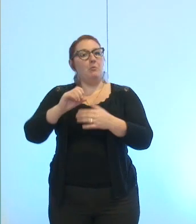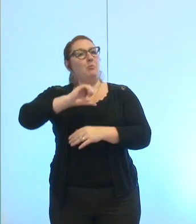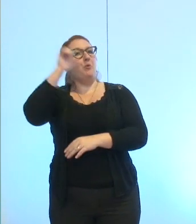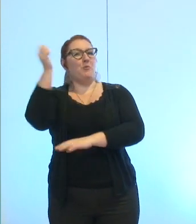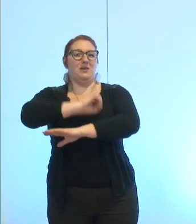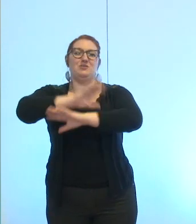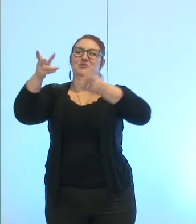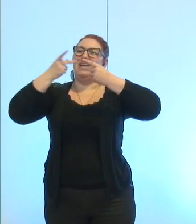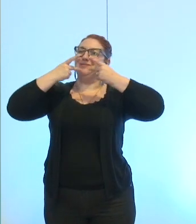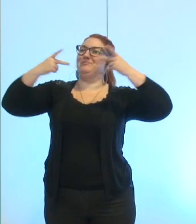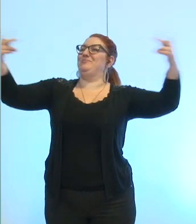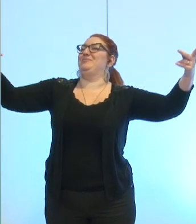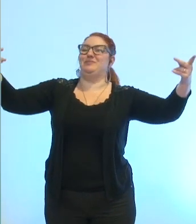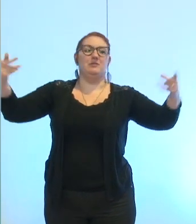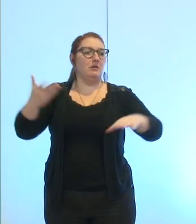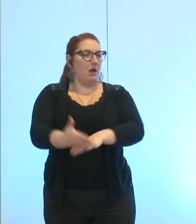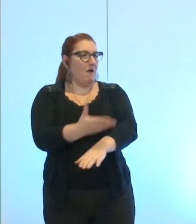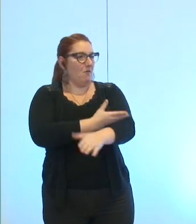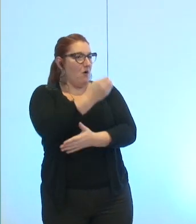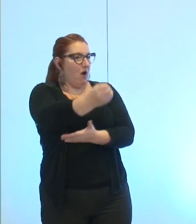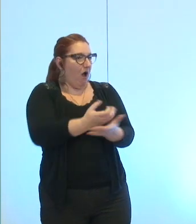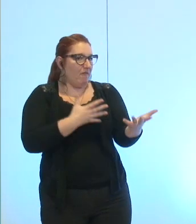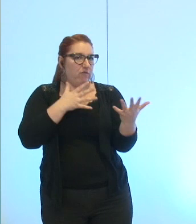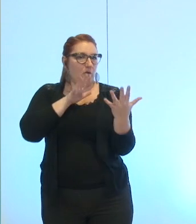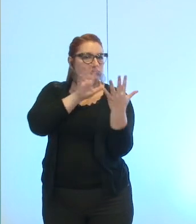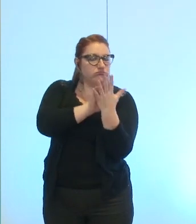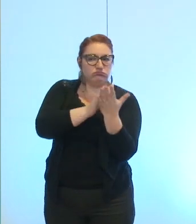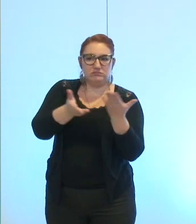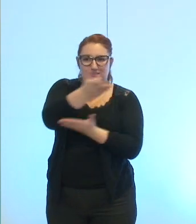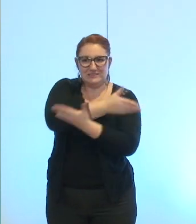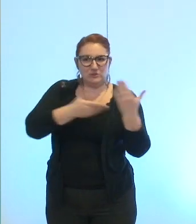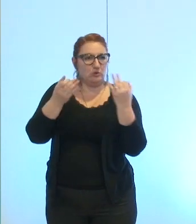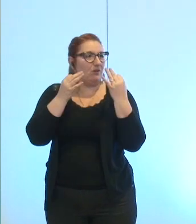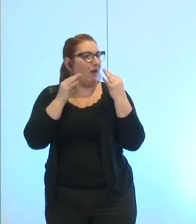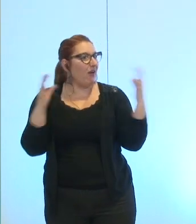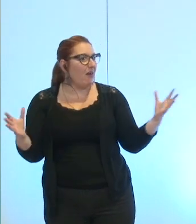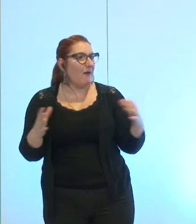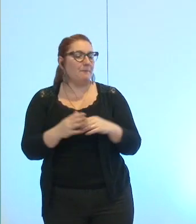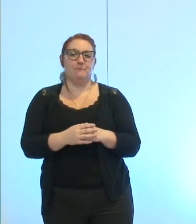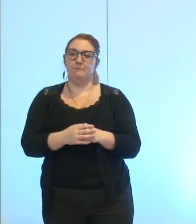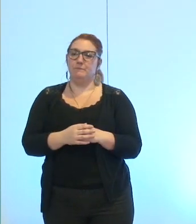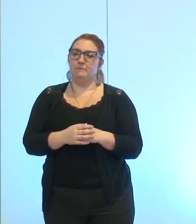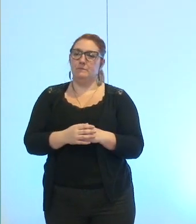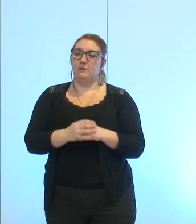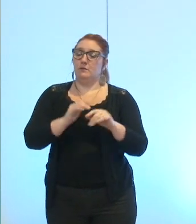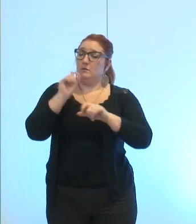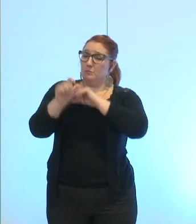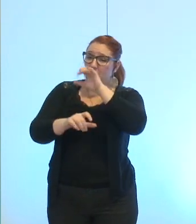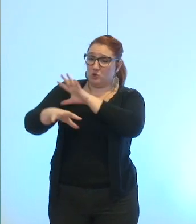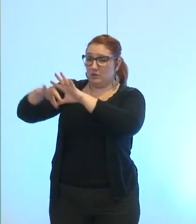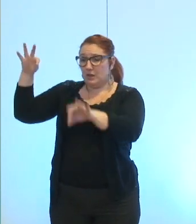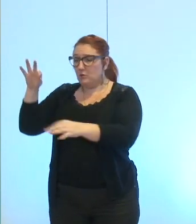presse sans aucune information ni concertation tant avec les élus du conseil municipal qu'avec les